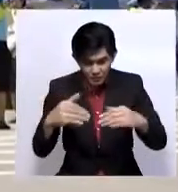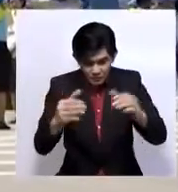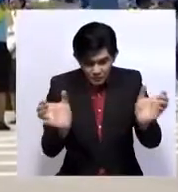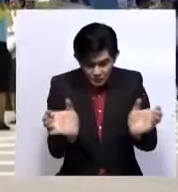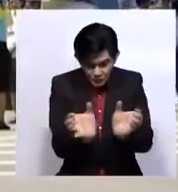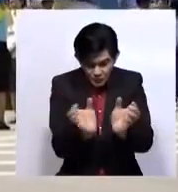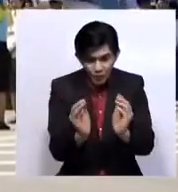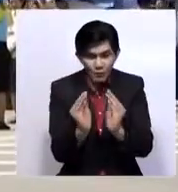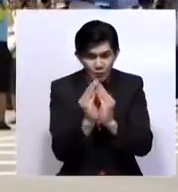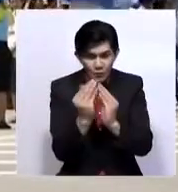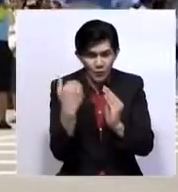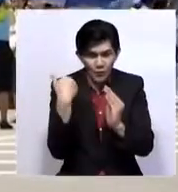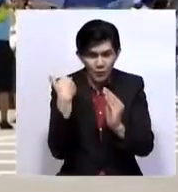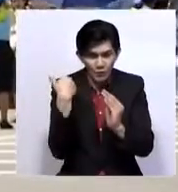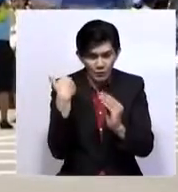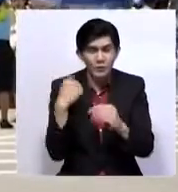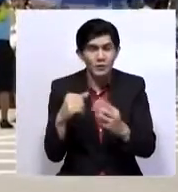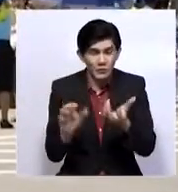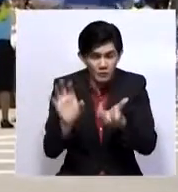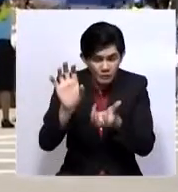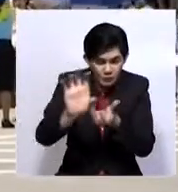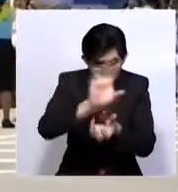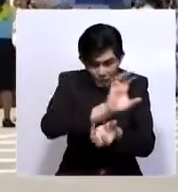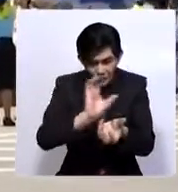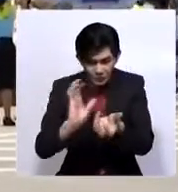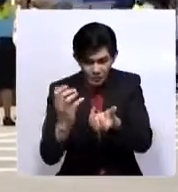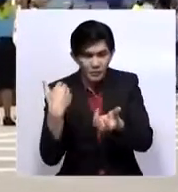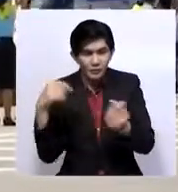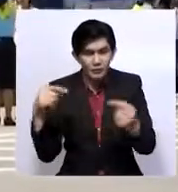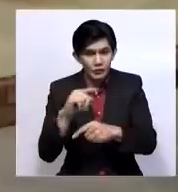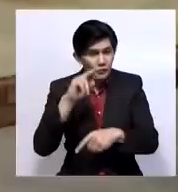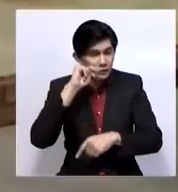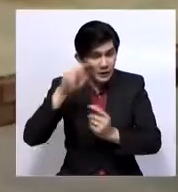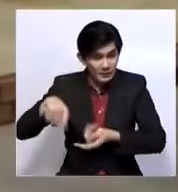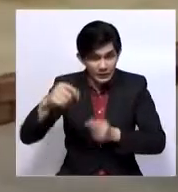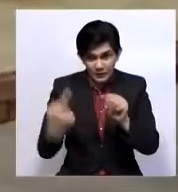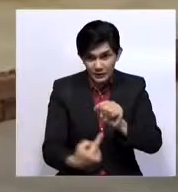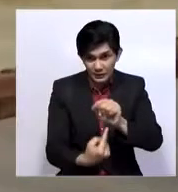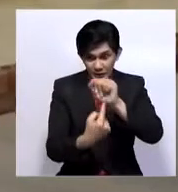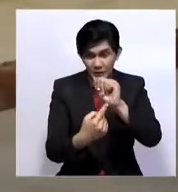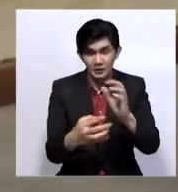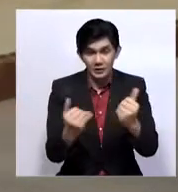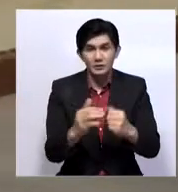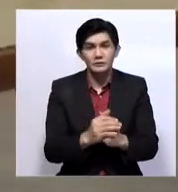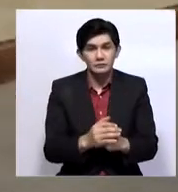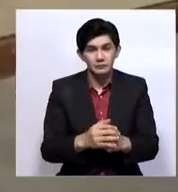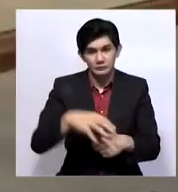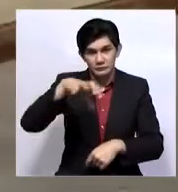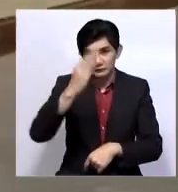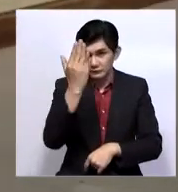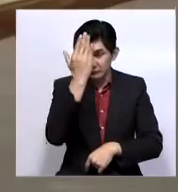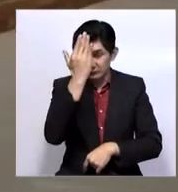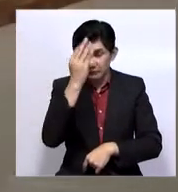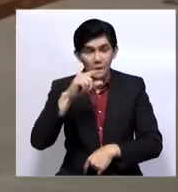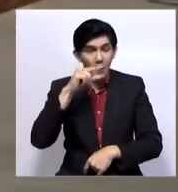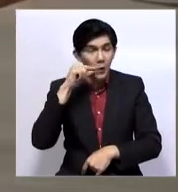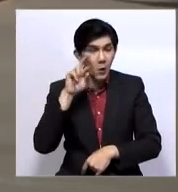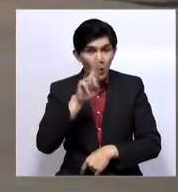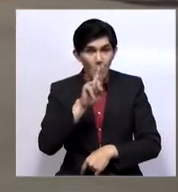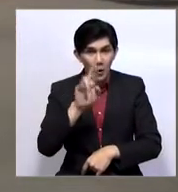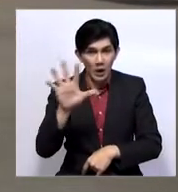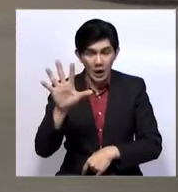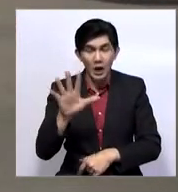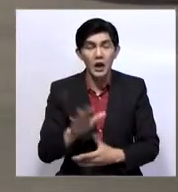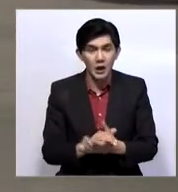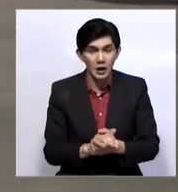ค่ะตั้งตระหง่านบริเวณหน้างานนั่นก็เปรียบเสมือนสัญลักษณ์ของเทศกาลสงกรานต์ถัดมาที่บริเวณหน้าพระบรมราชานุสาว